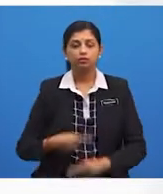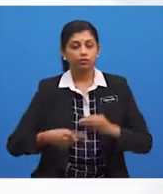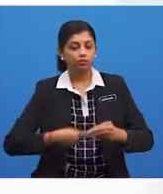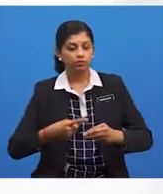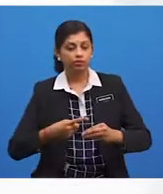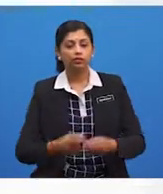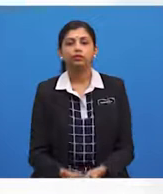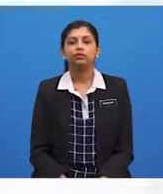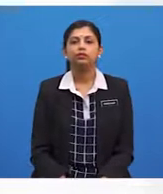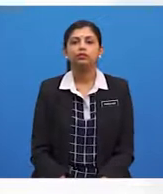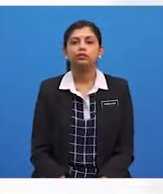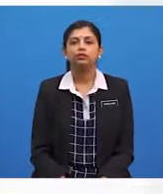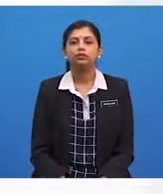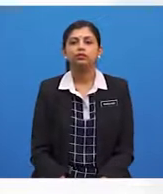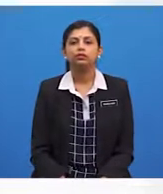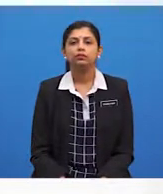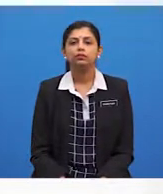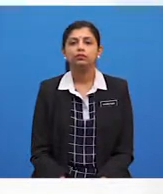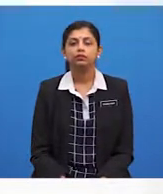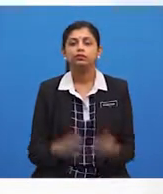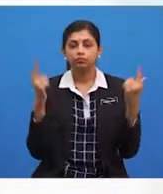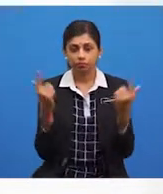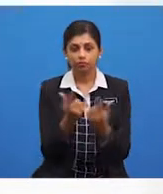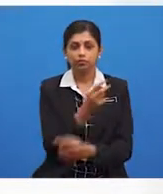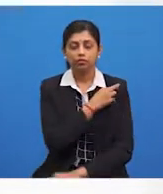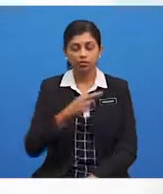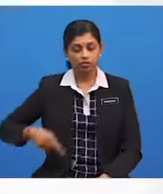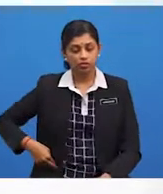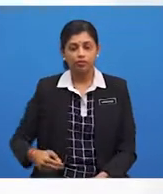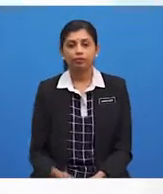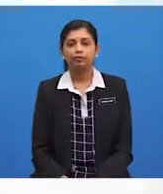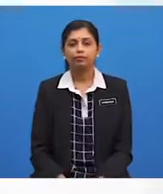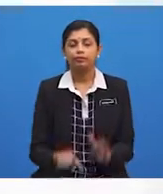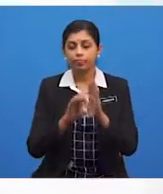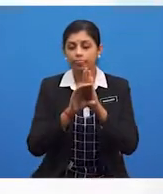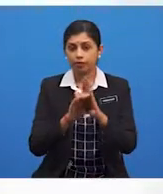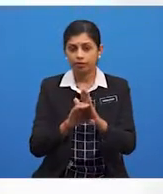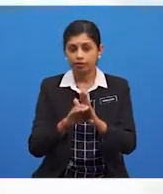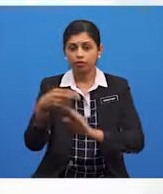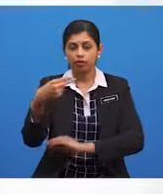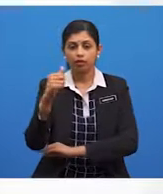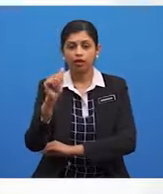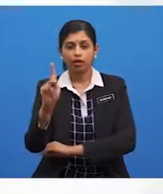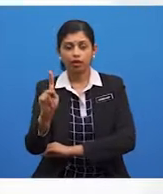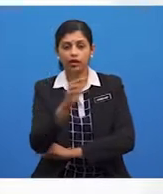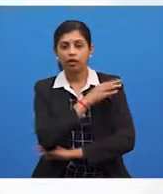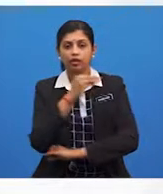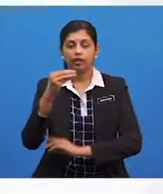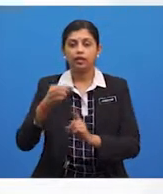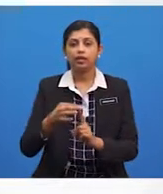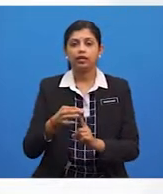kedudukan Majlis Raja-Raja. Contoh pindaan yang dibuat adalah berkaitan dengan hak dan